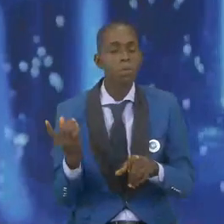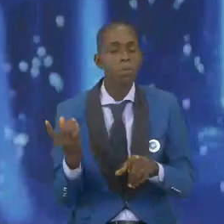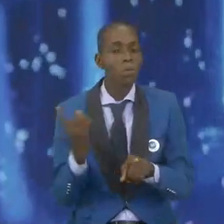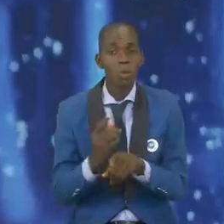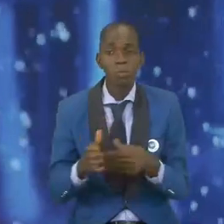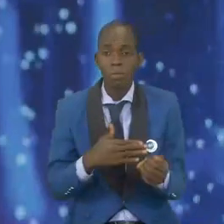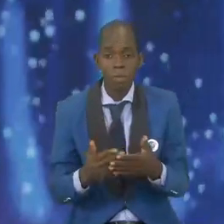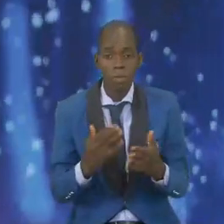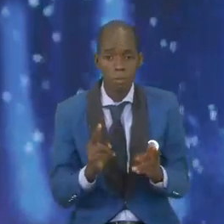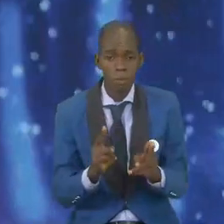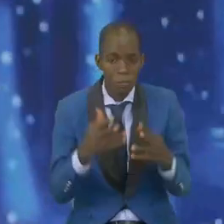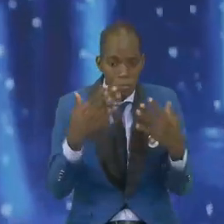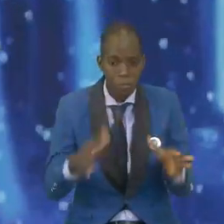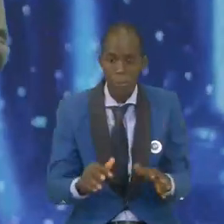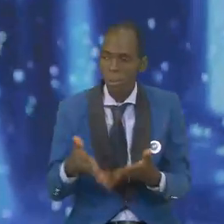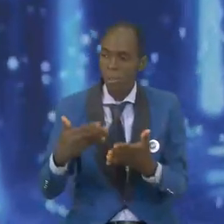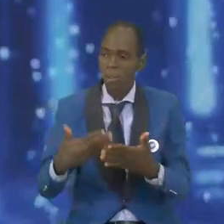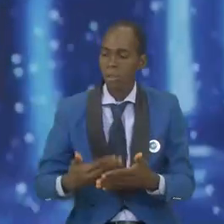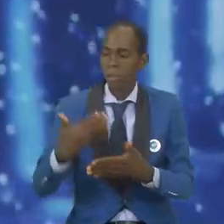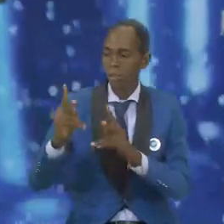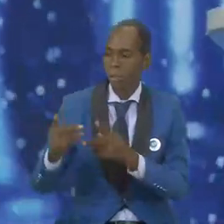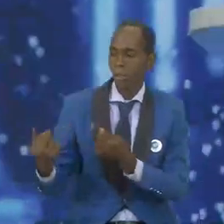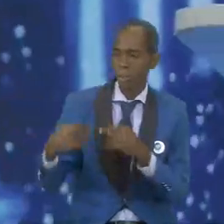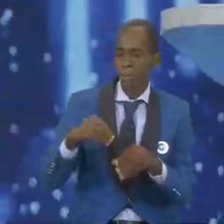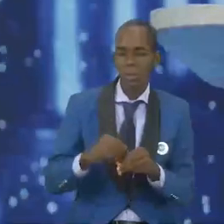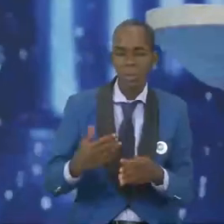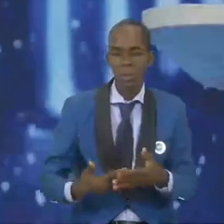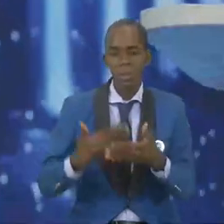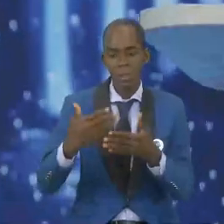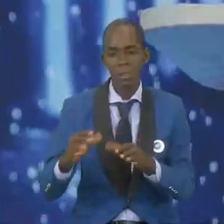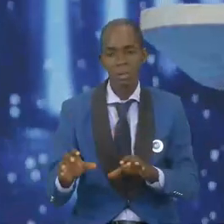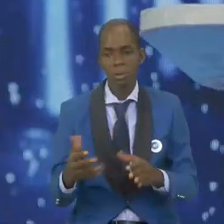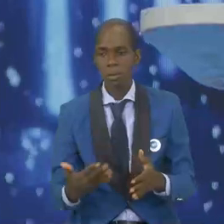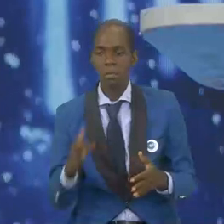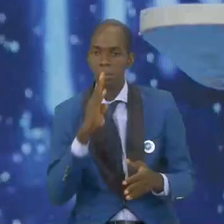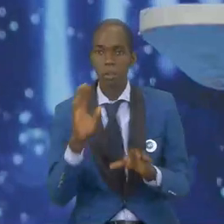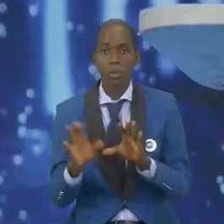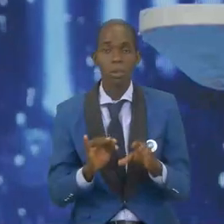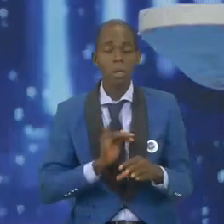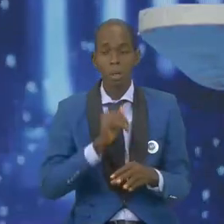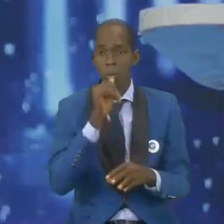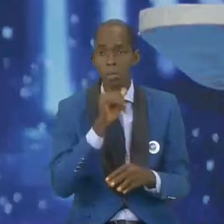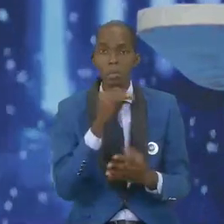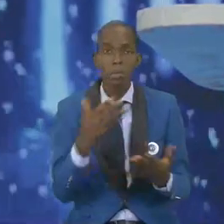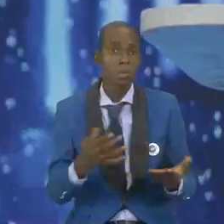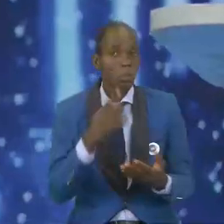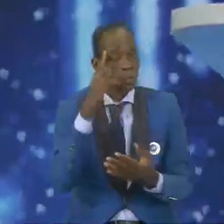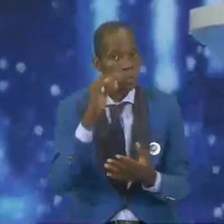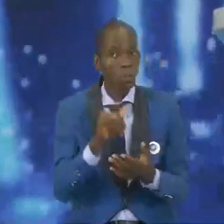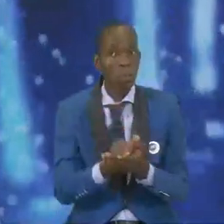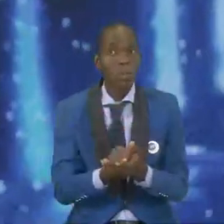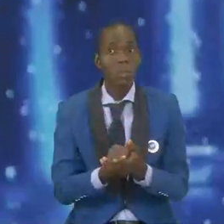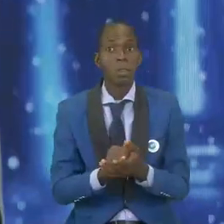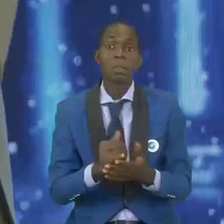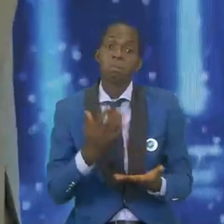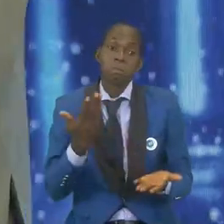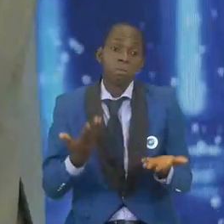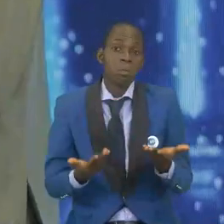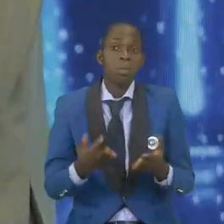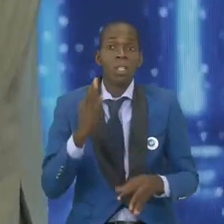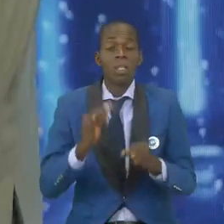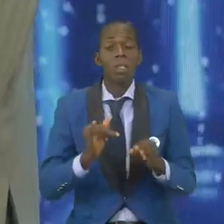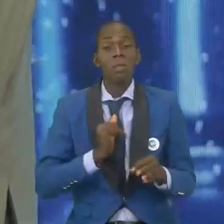et fini. Fais vite que l'autre vienne, que la chose commence. Non, je ne suis pas là pour ça. Je suis là, même si je